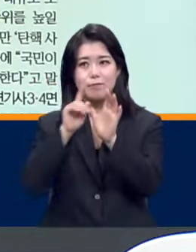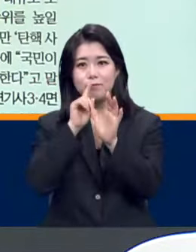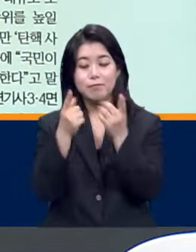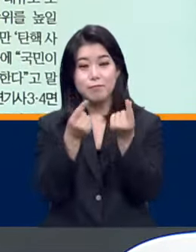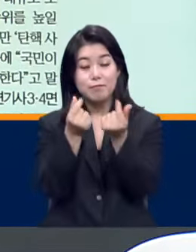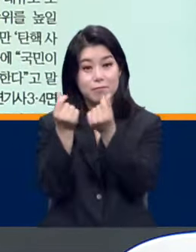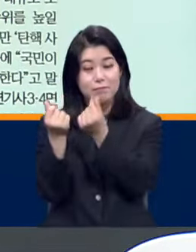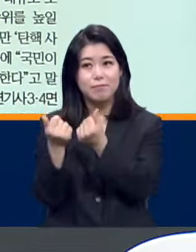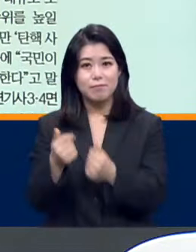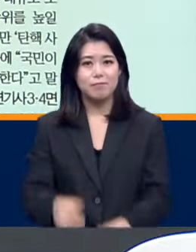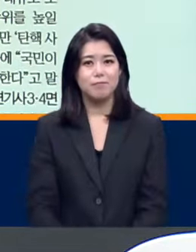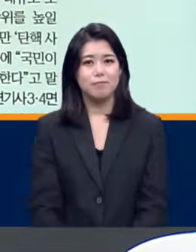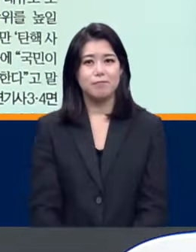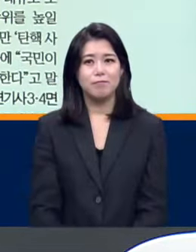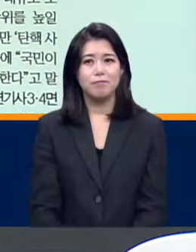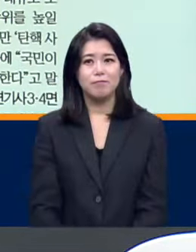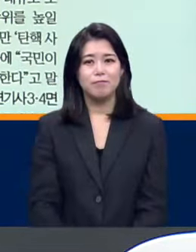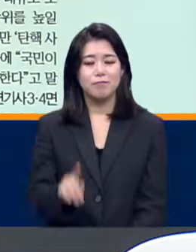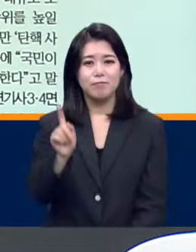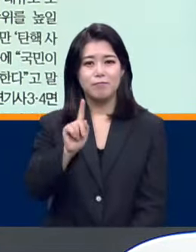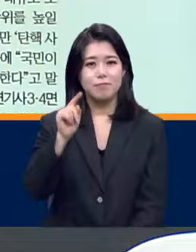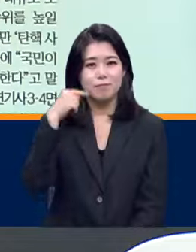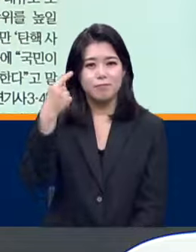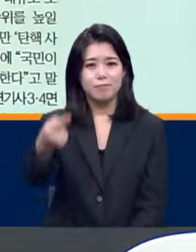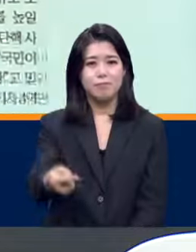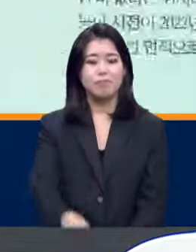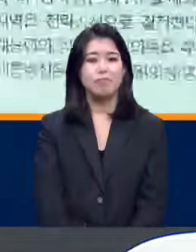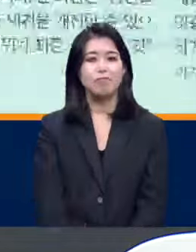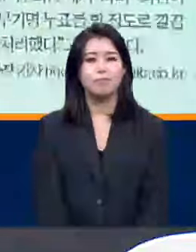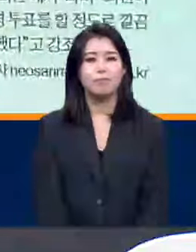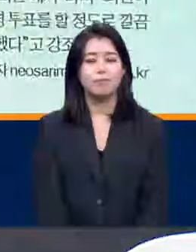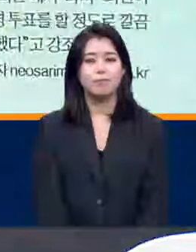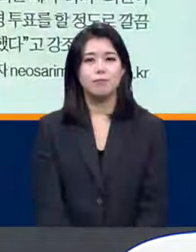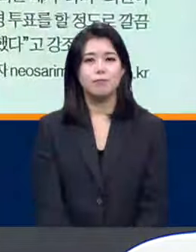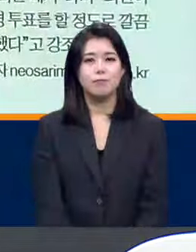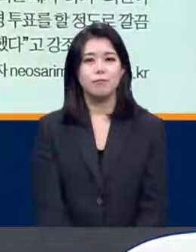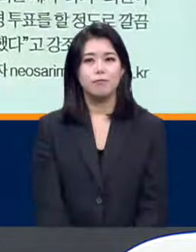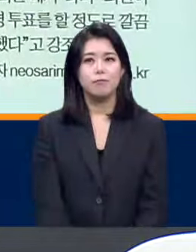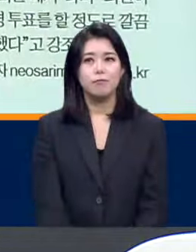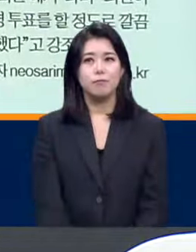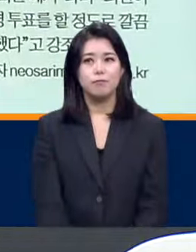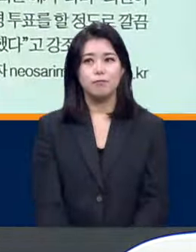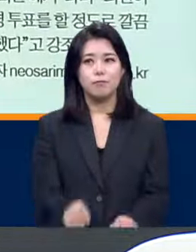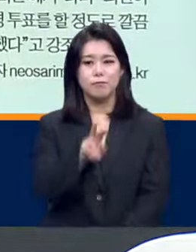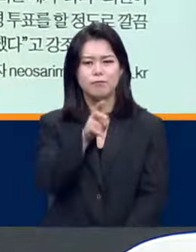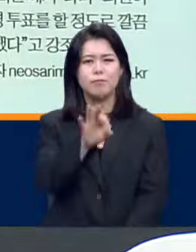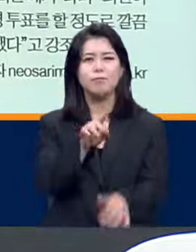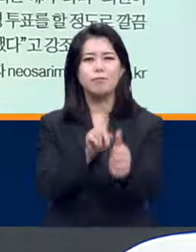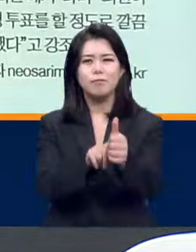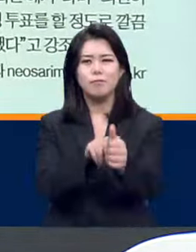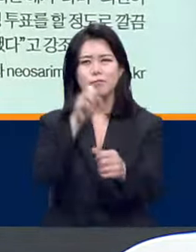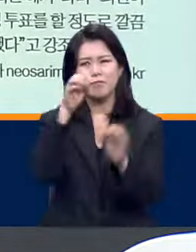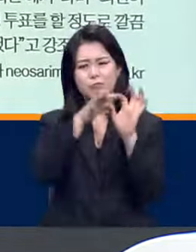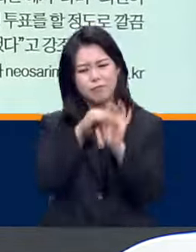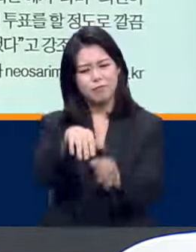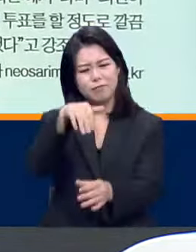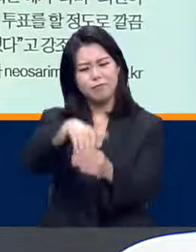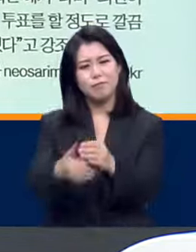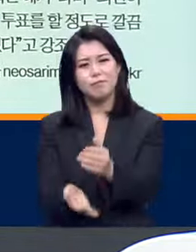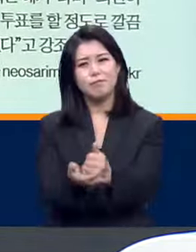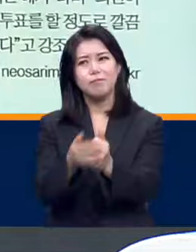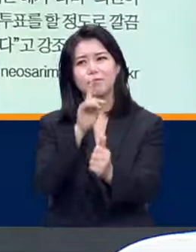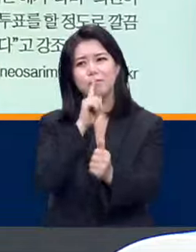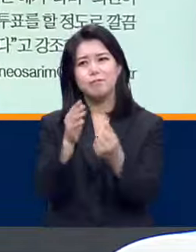좀 비슷하죠 용산 대통령 씨 뭐라고 얘기했냐 다음 기서 볼까요 용산 명시가 계속 공천을 거론해서